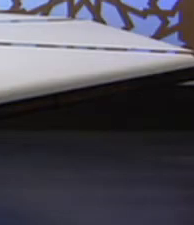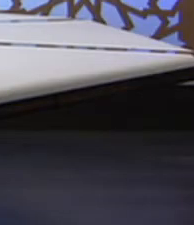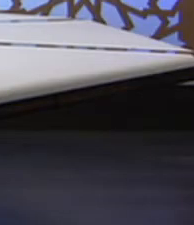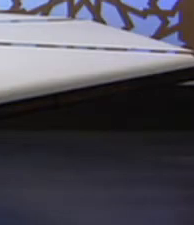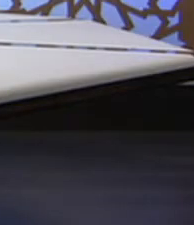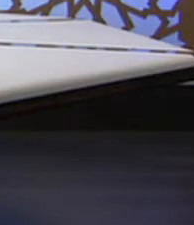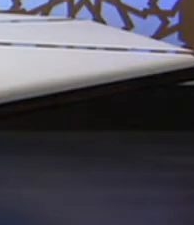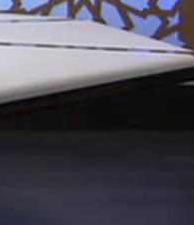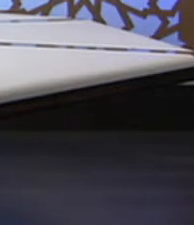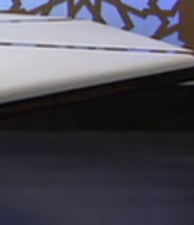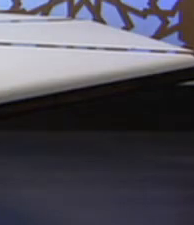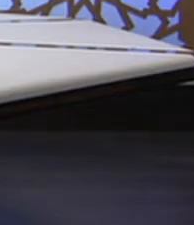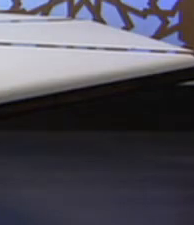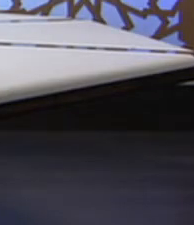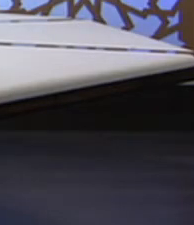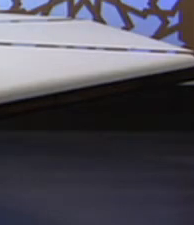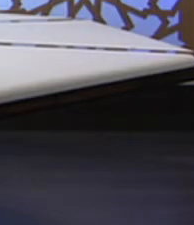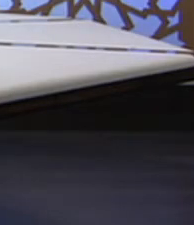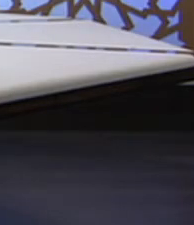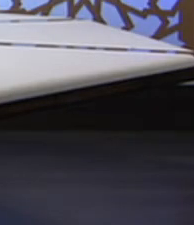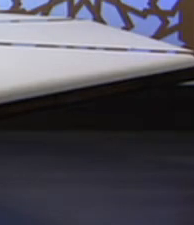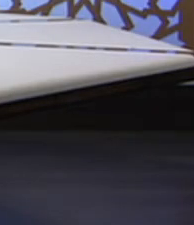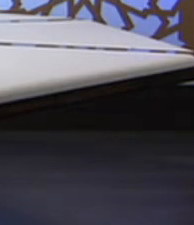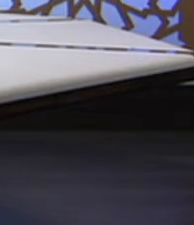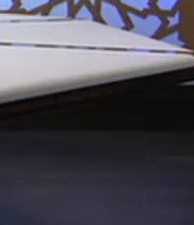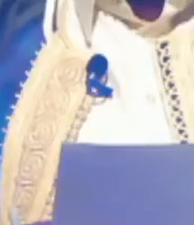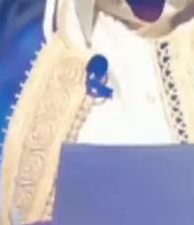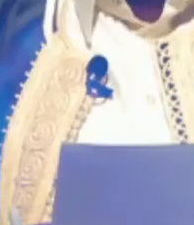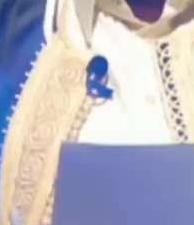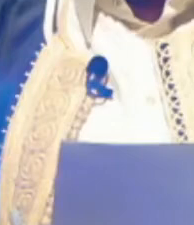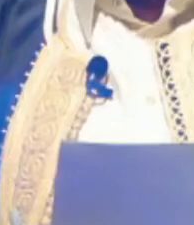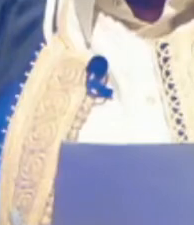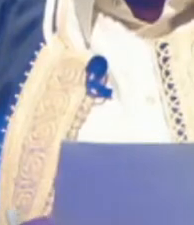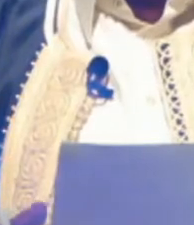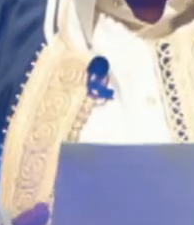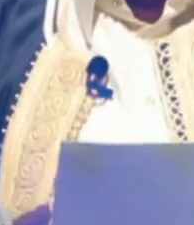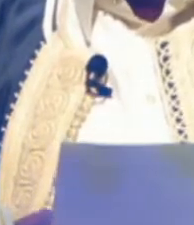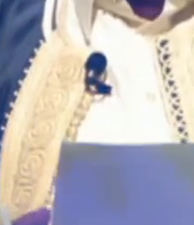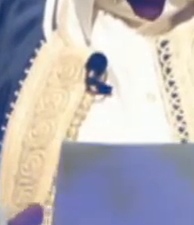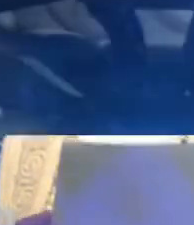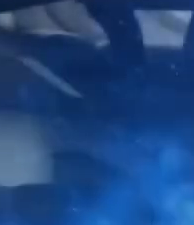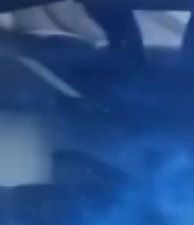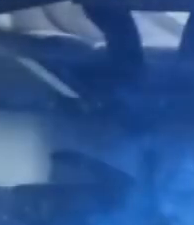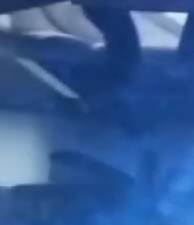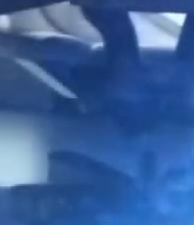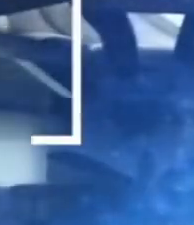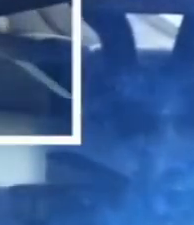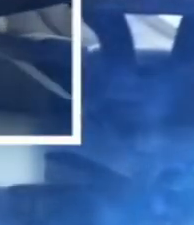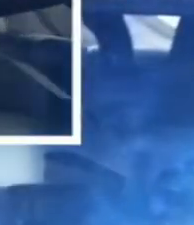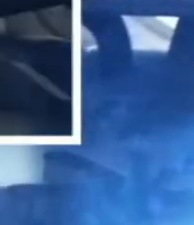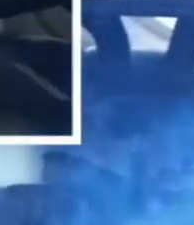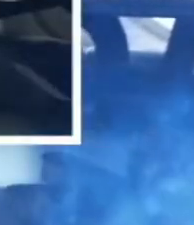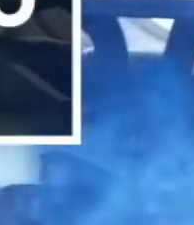لقد جاءوا يدا وندا ونورا، وكم كانوا لحاجتنا